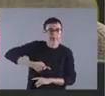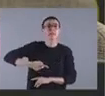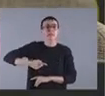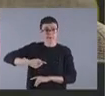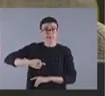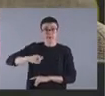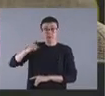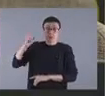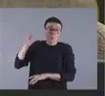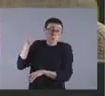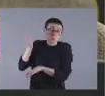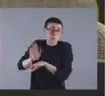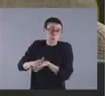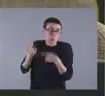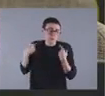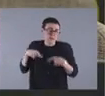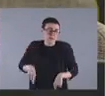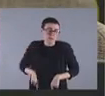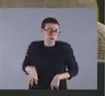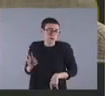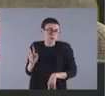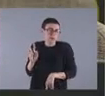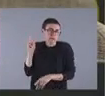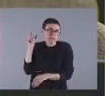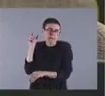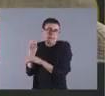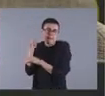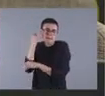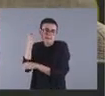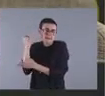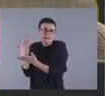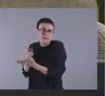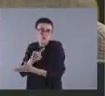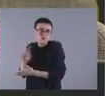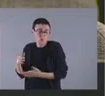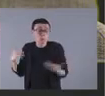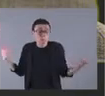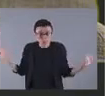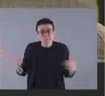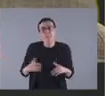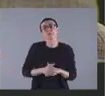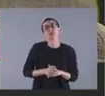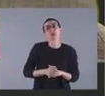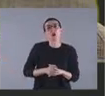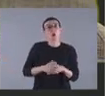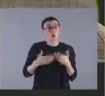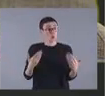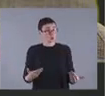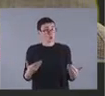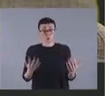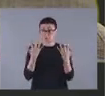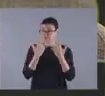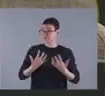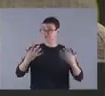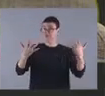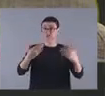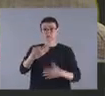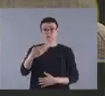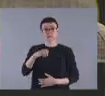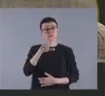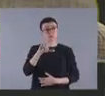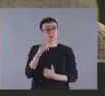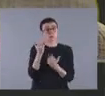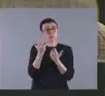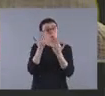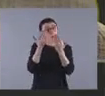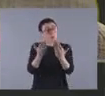levier pour massifier la rénovation énergétique des logements. Aujourd'hui, il nous est justement proposé d'adopter une convention de